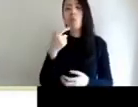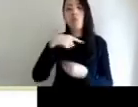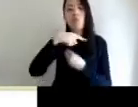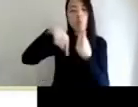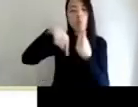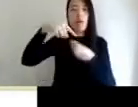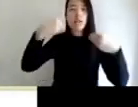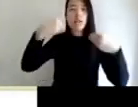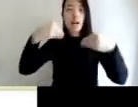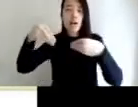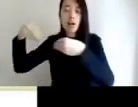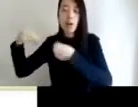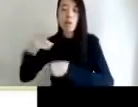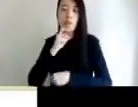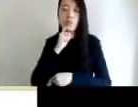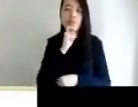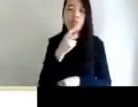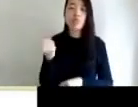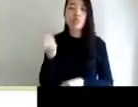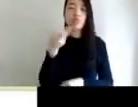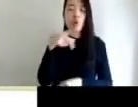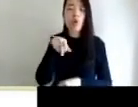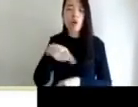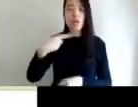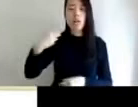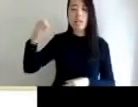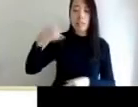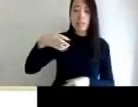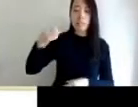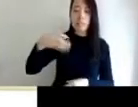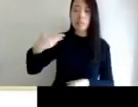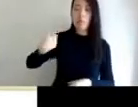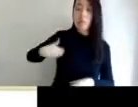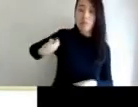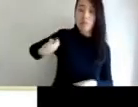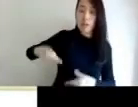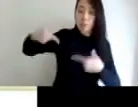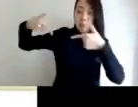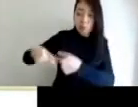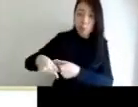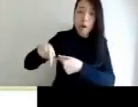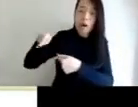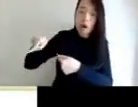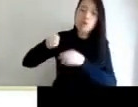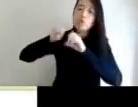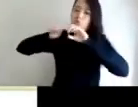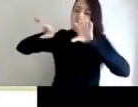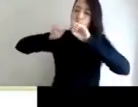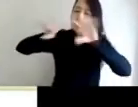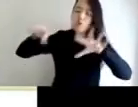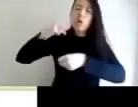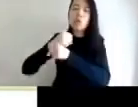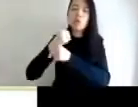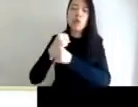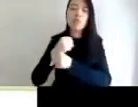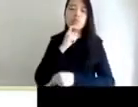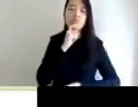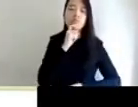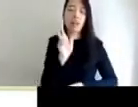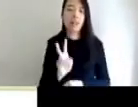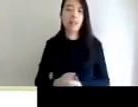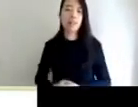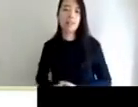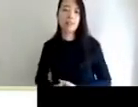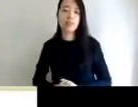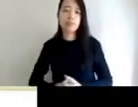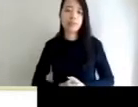另外有啲減廢嘅工作咧，咁我哋都會去我哋都會去做。咁